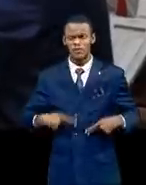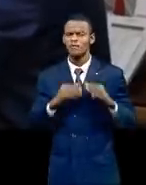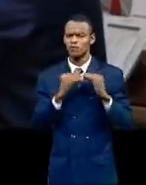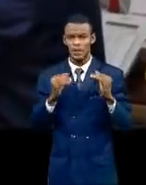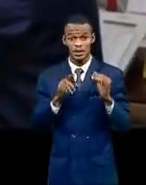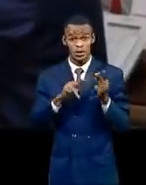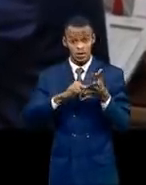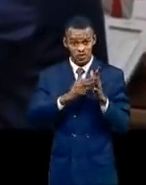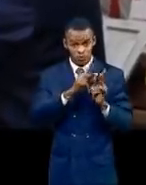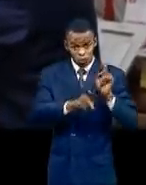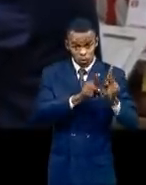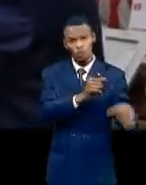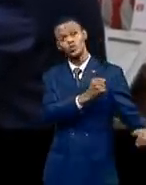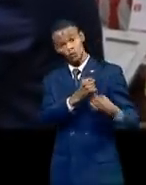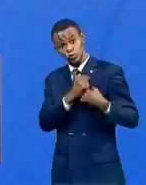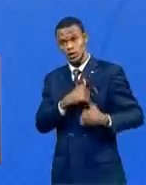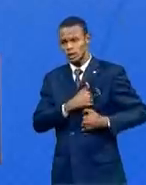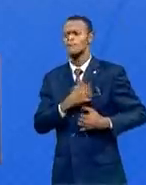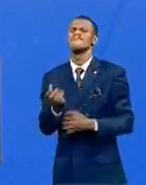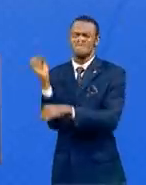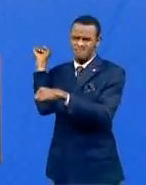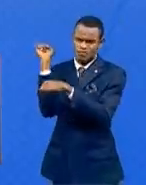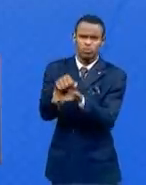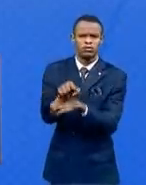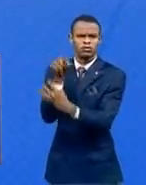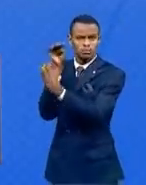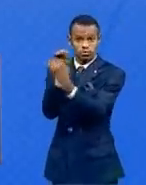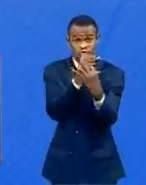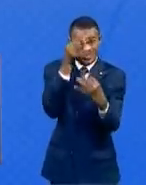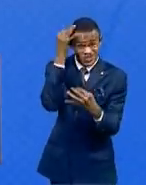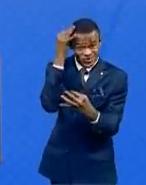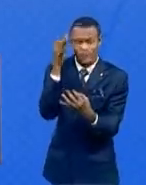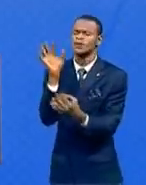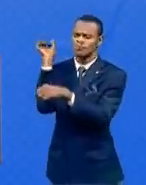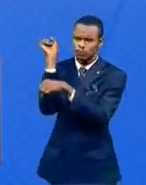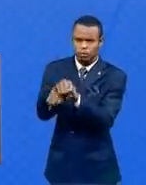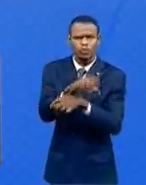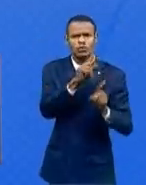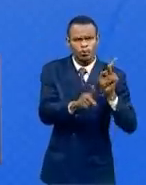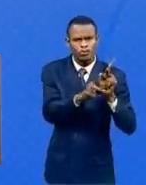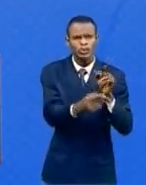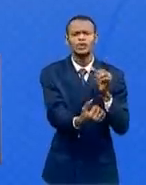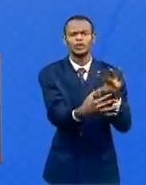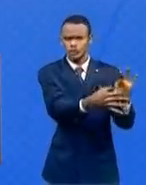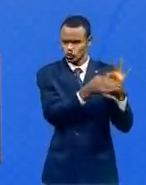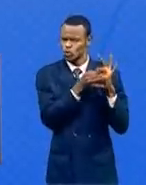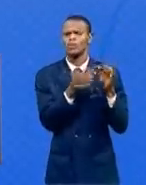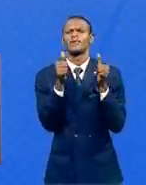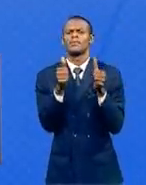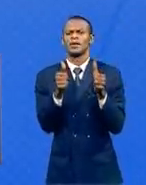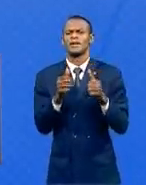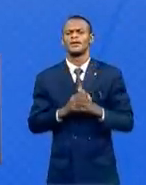les forces armées de la République démocratique du Congo dans la neutralisation des poches de résistance de forces terroristes et